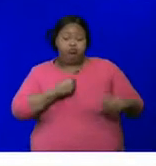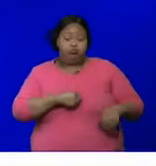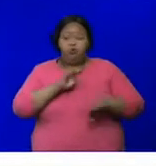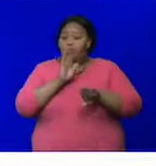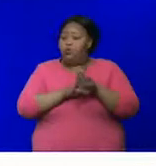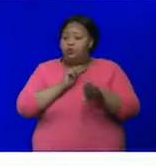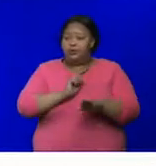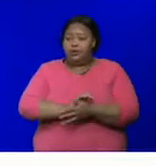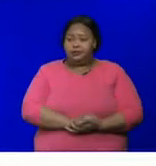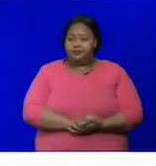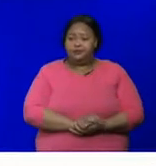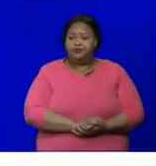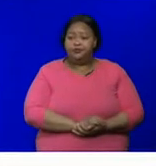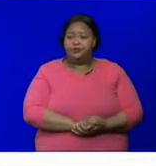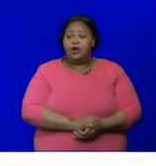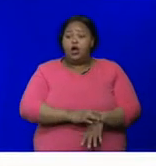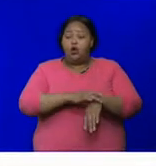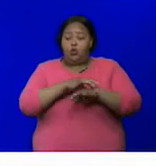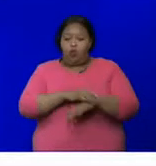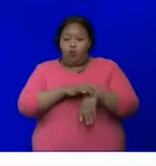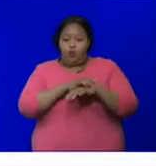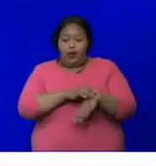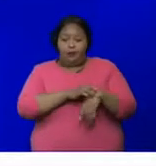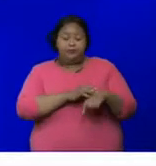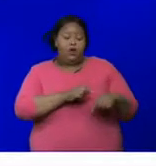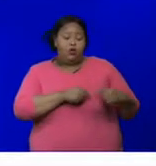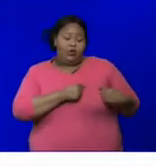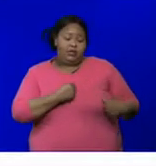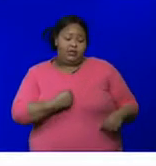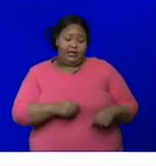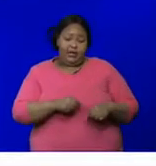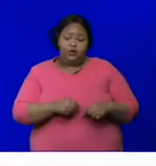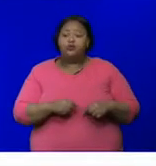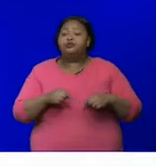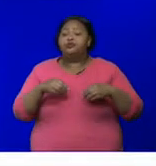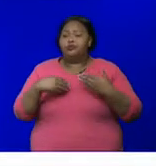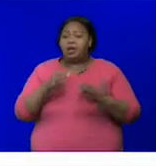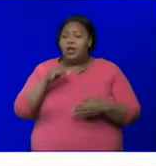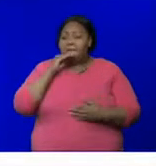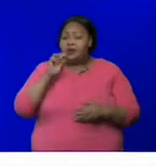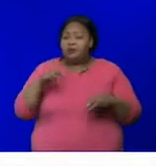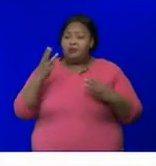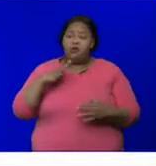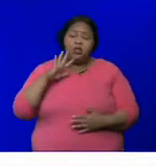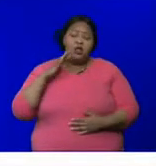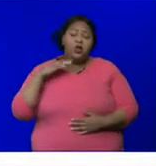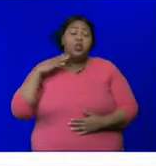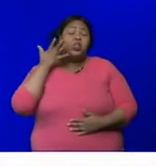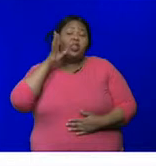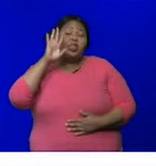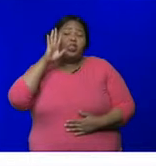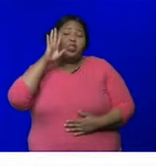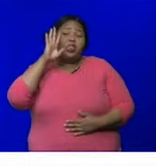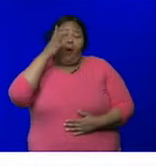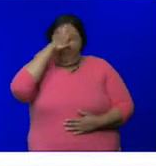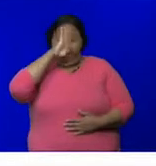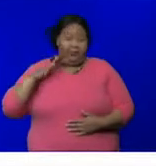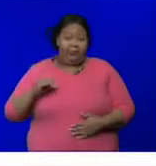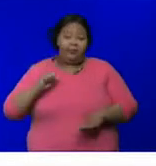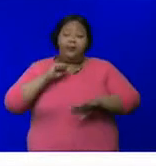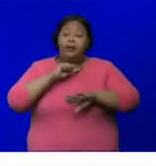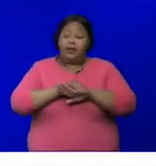ngiko lesikubona kuhamba kakhulu iBP lesithi high ngiko lokubonakala kuhamba embili esikhathi